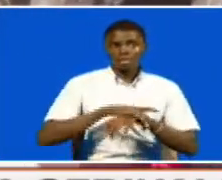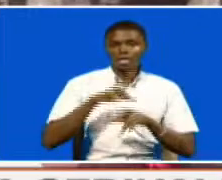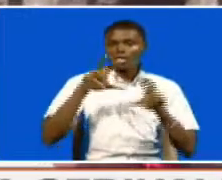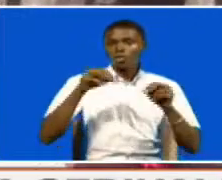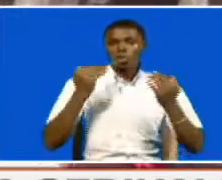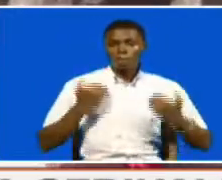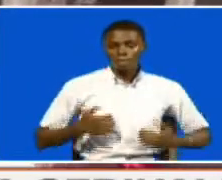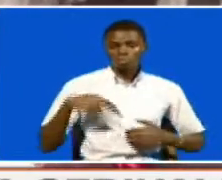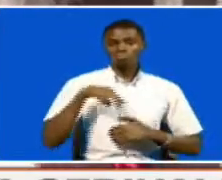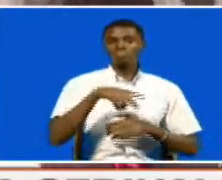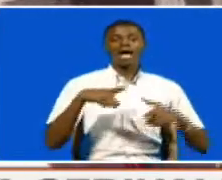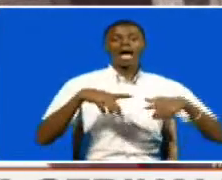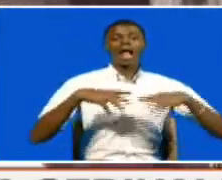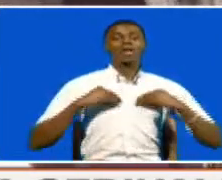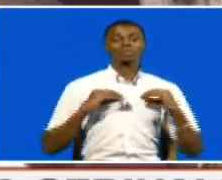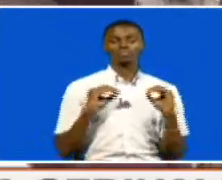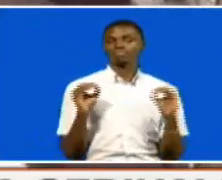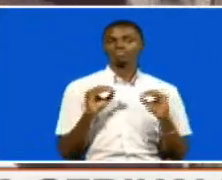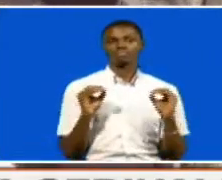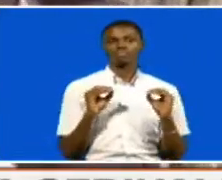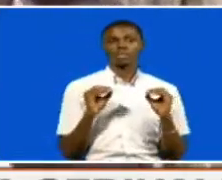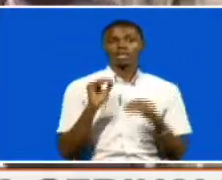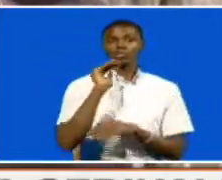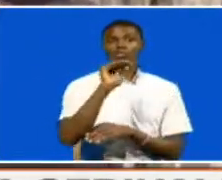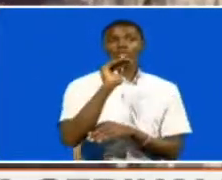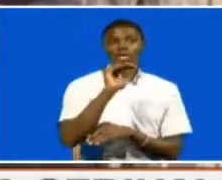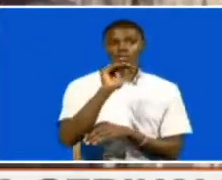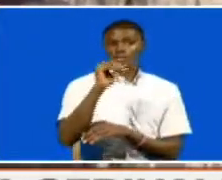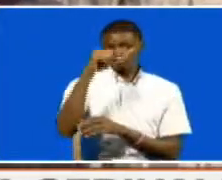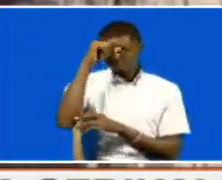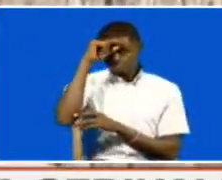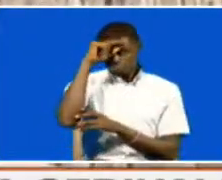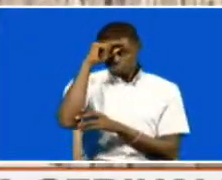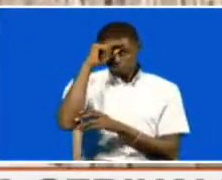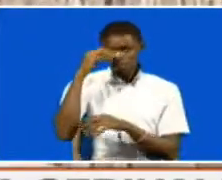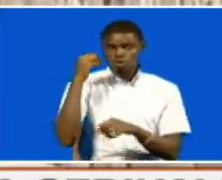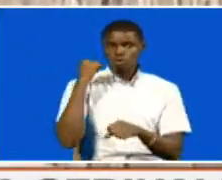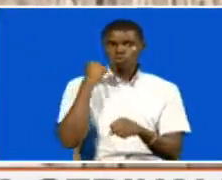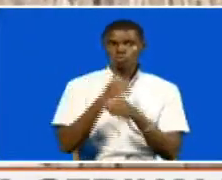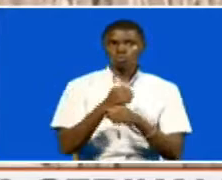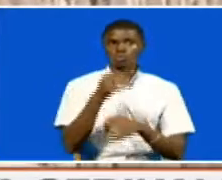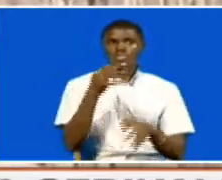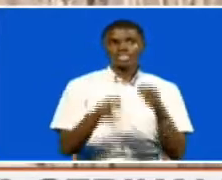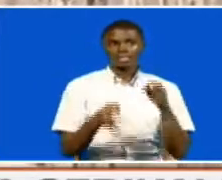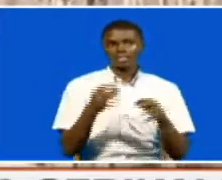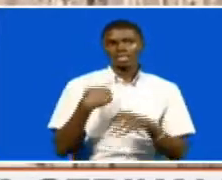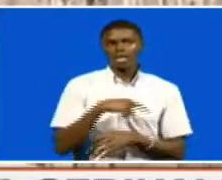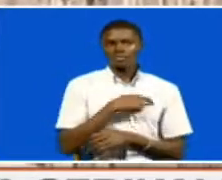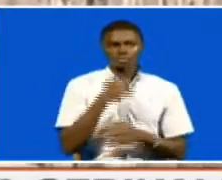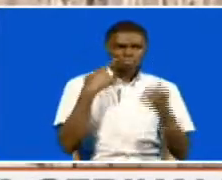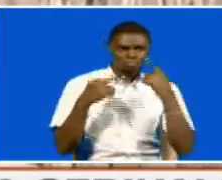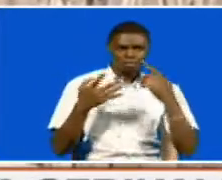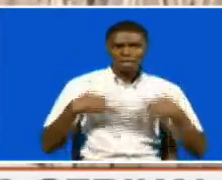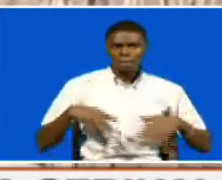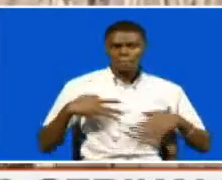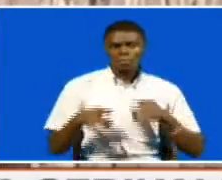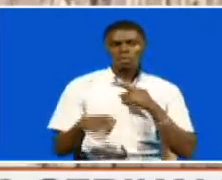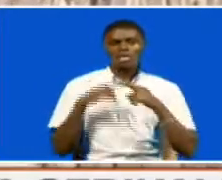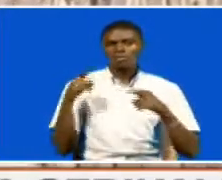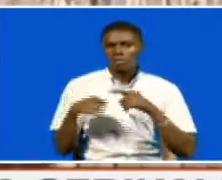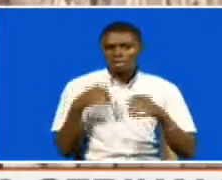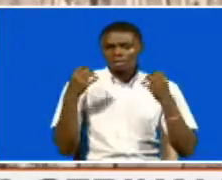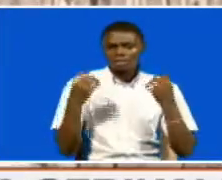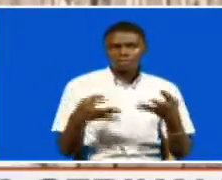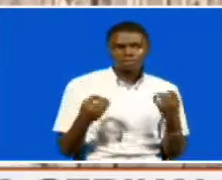Pokot wanatembea ndani ya manyata yetu. Tunaomba serikali ifanye haki. Sasa tulikuwa tunalia. Watu wetu wanauliwa kila siku, mbuzi